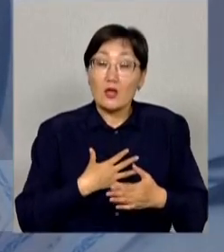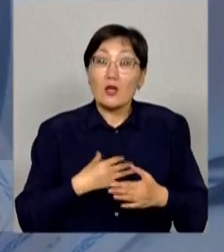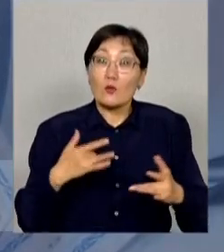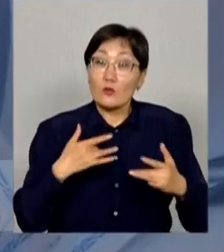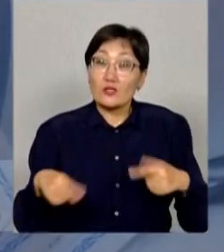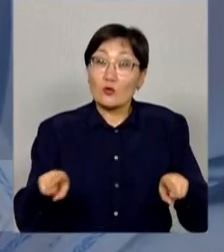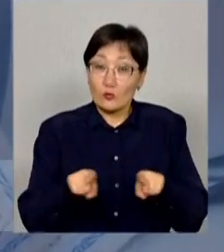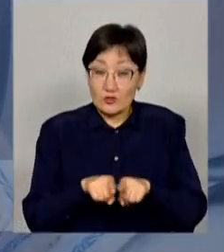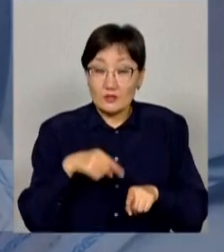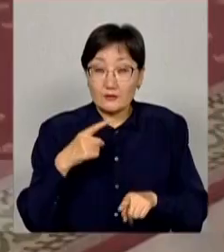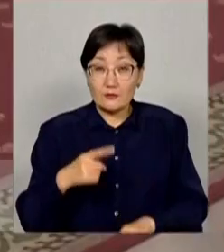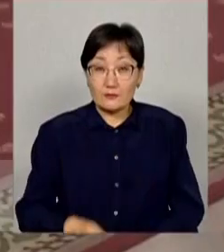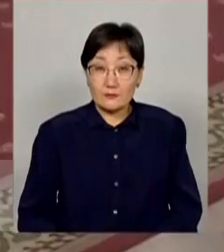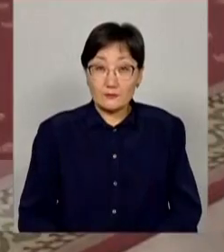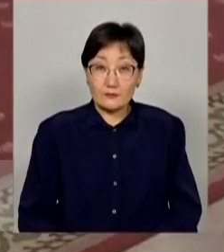қайраткерлері осылай дейді.